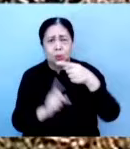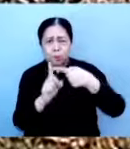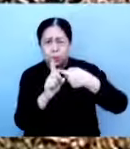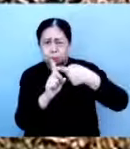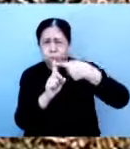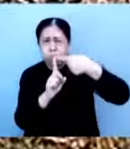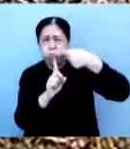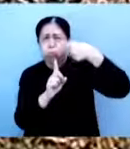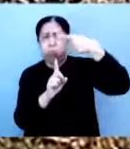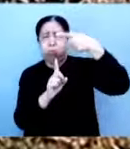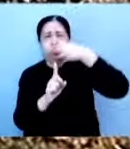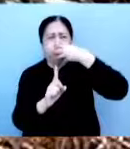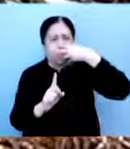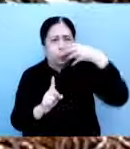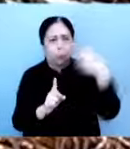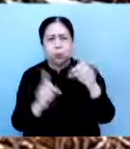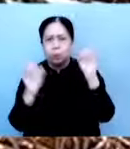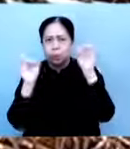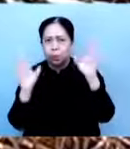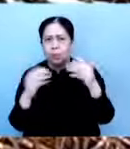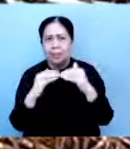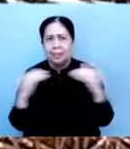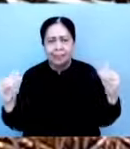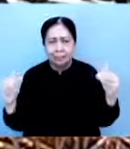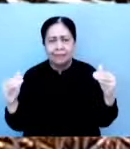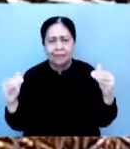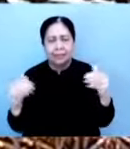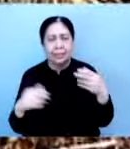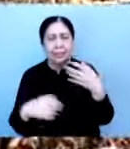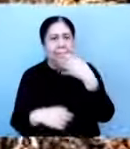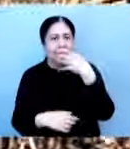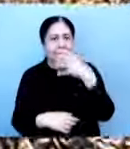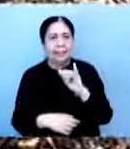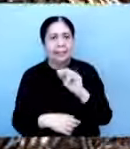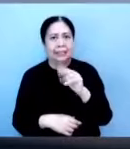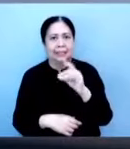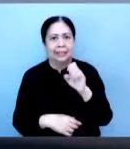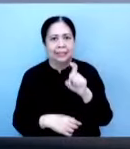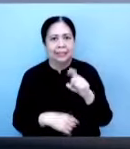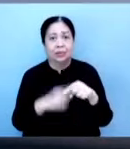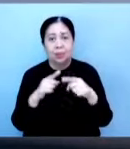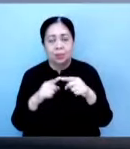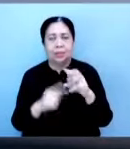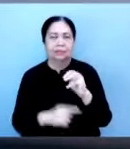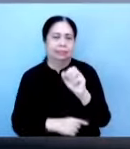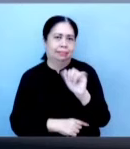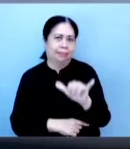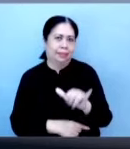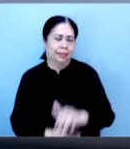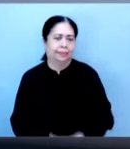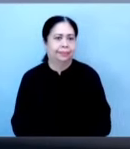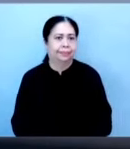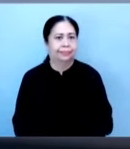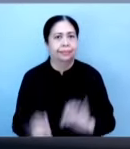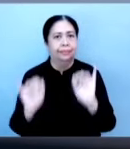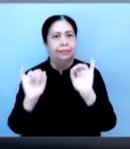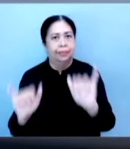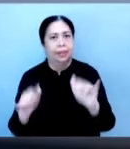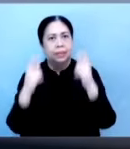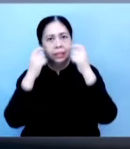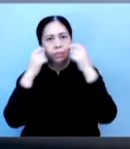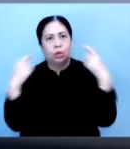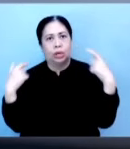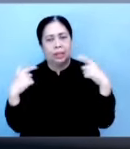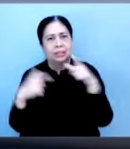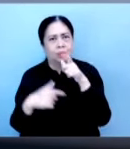o extreme danger level ang heat index pagdating ng Mayo nananatili sa timor leste si dating